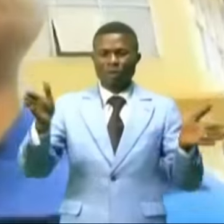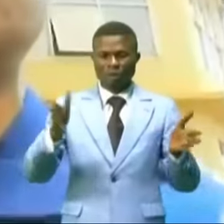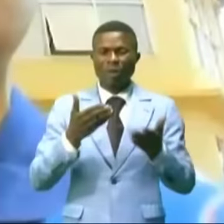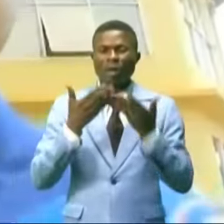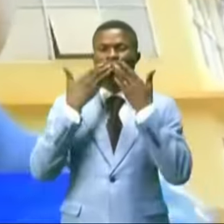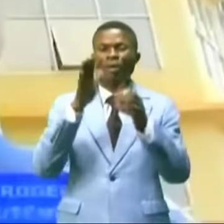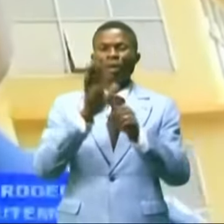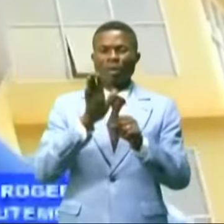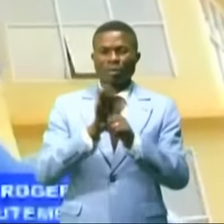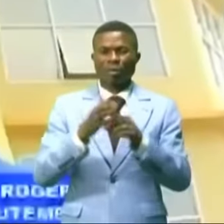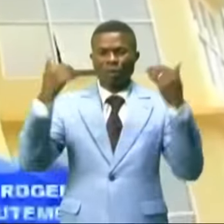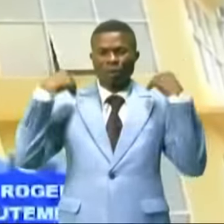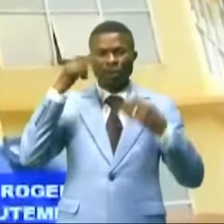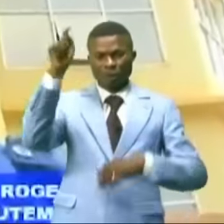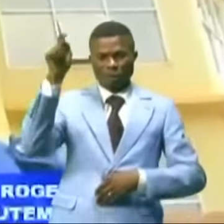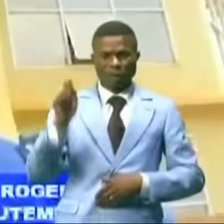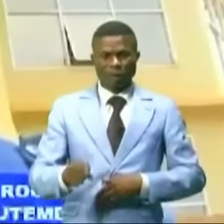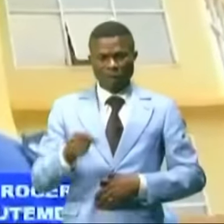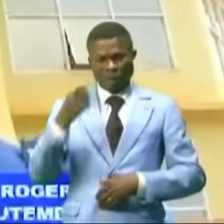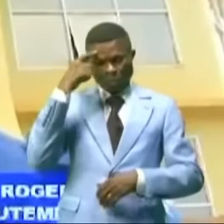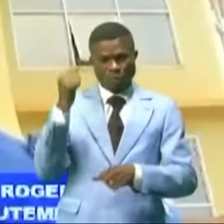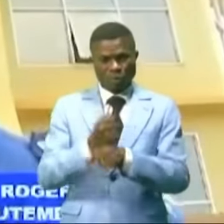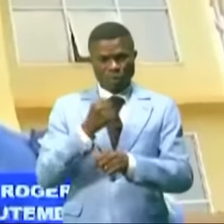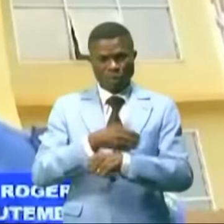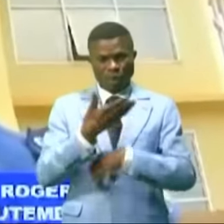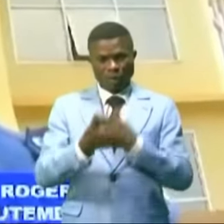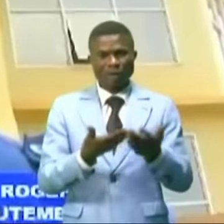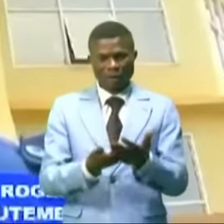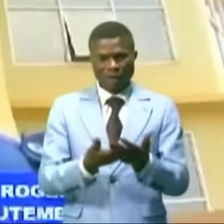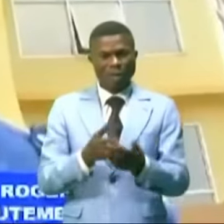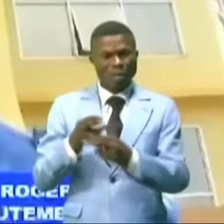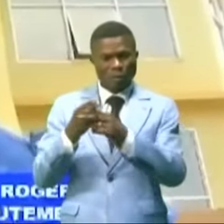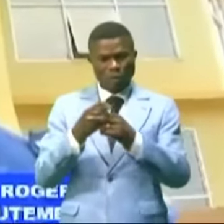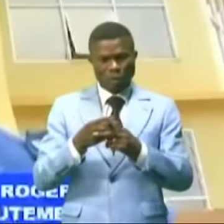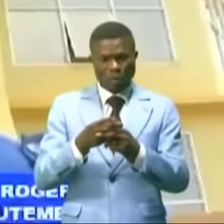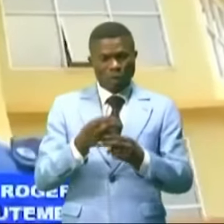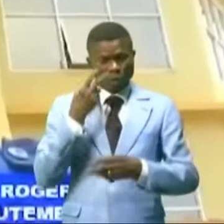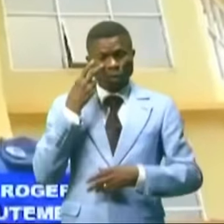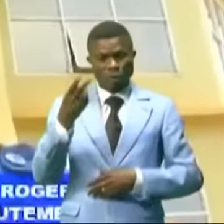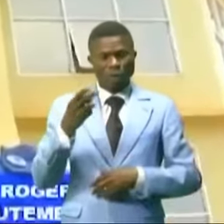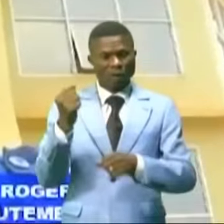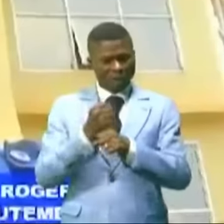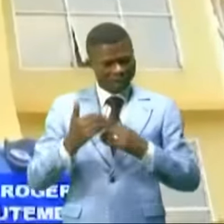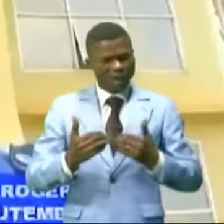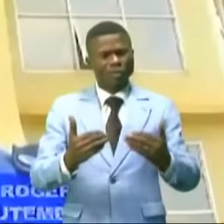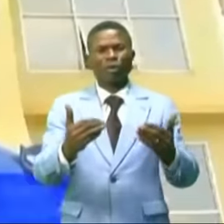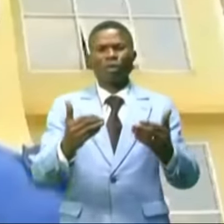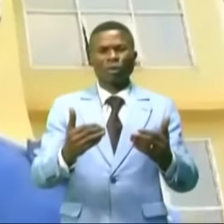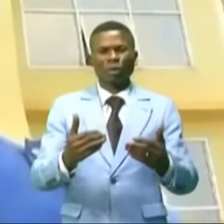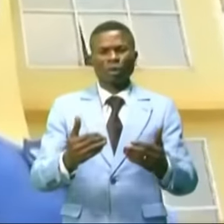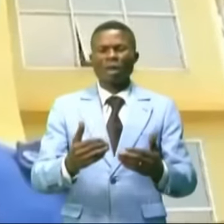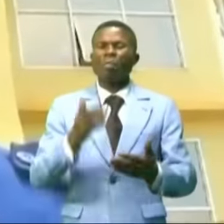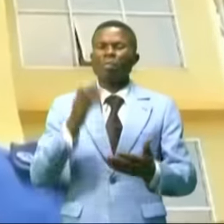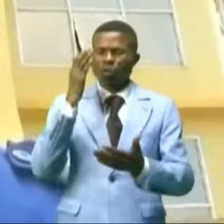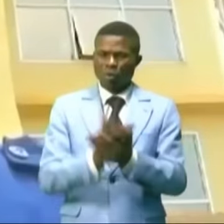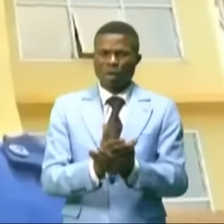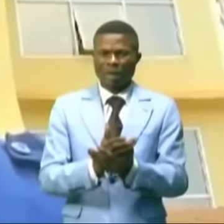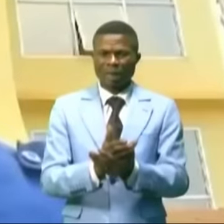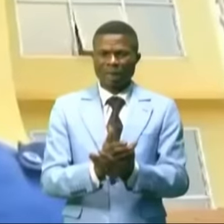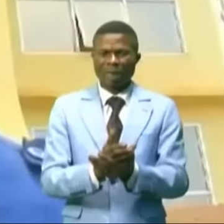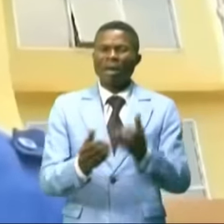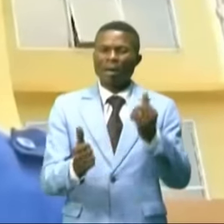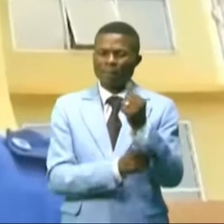remercions l'auditeur pour cet acte imposé et nous supposons que l'opération va continuer pour décourager ce